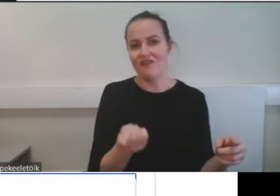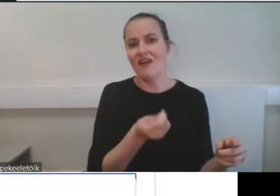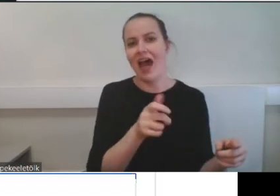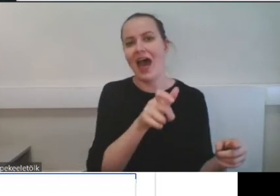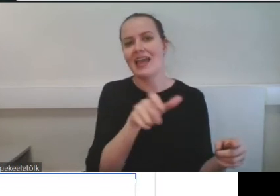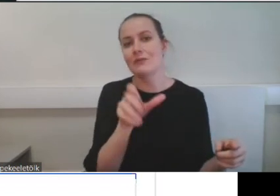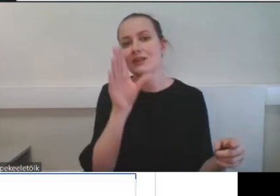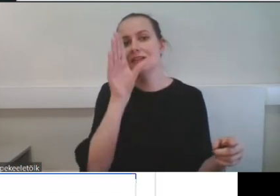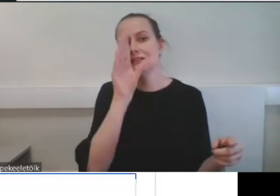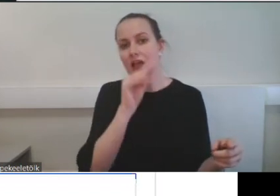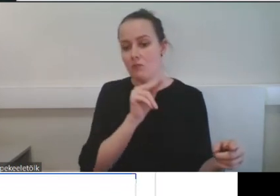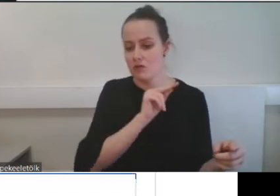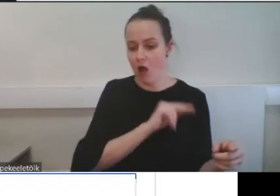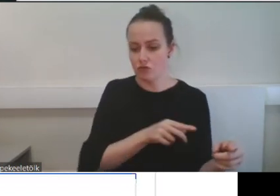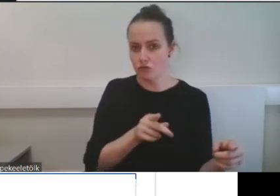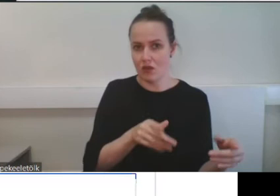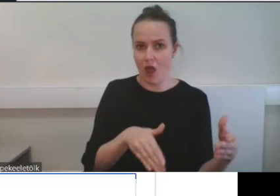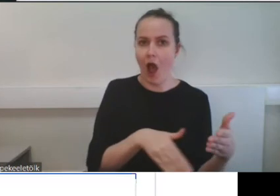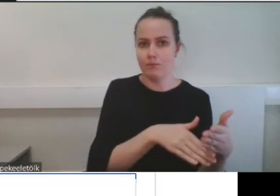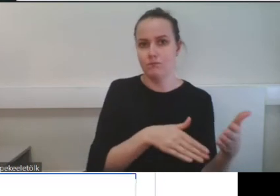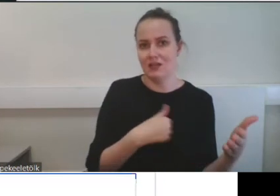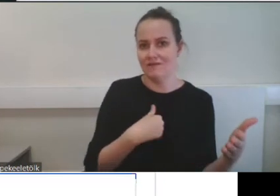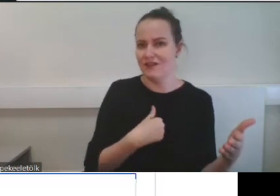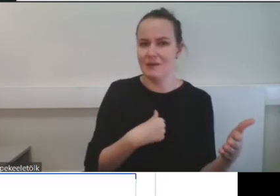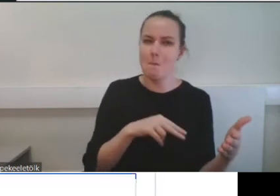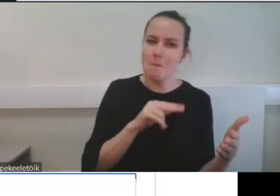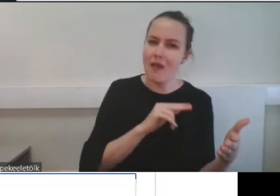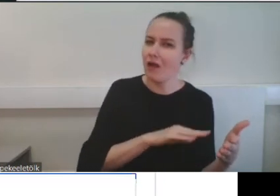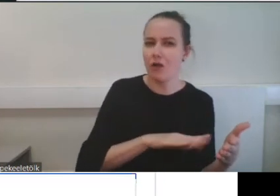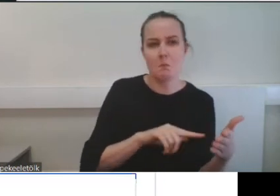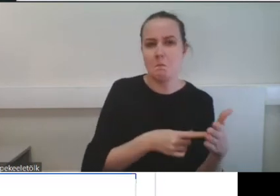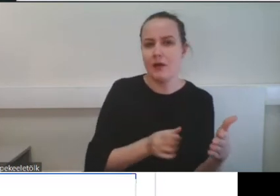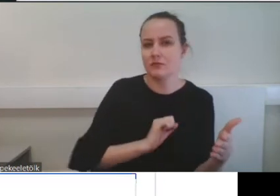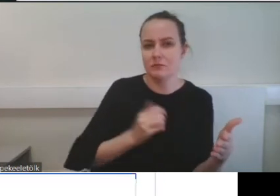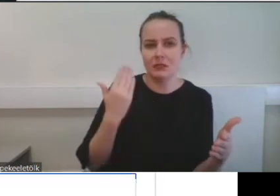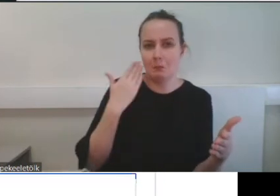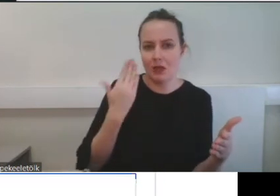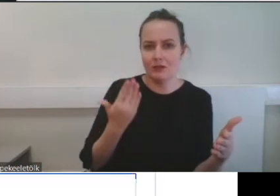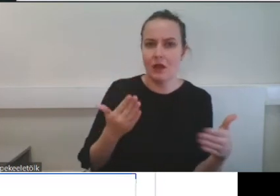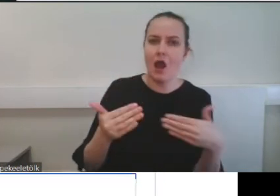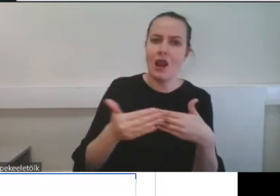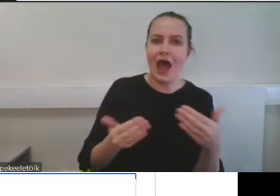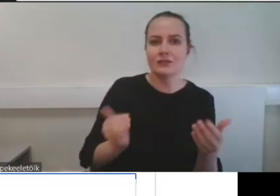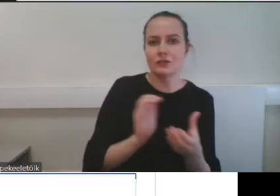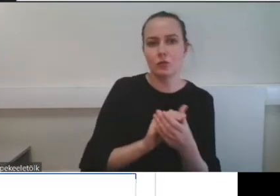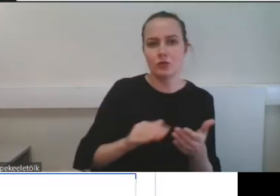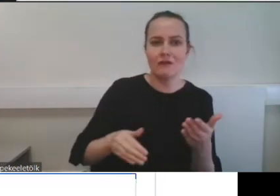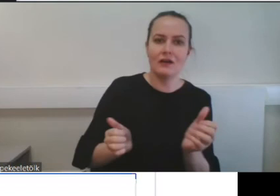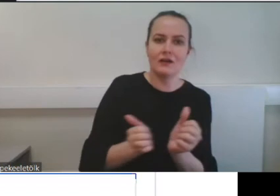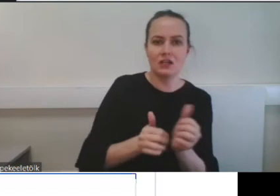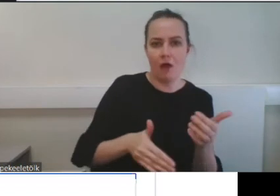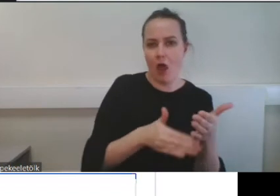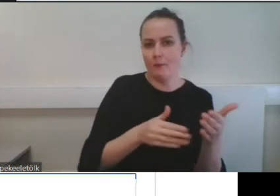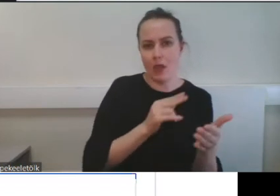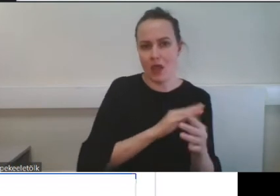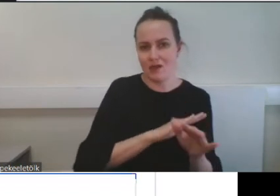mingisugused sellised muud taustategurid ühiskondlikud, et miks just need vanusgruppid on halvema